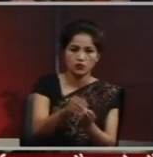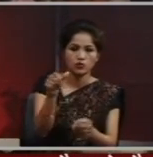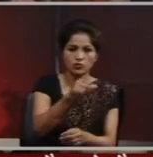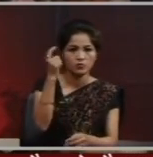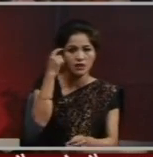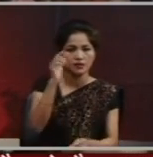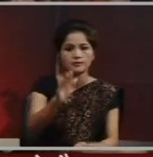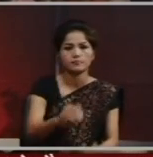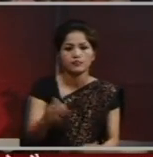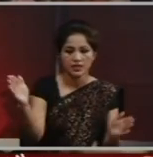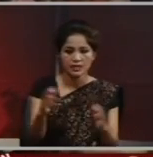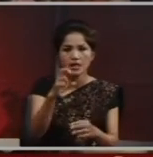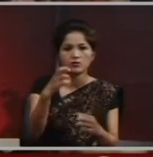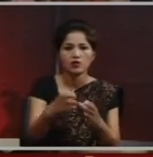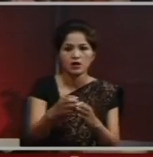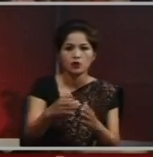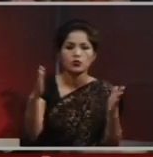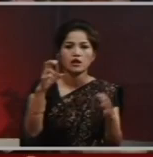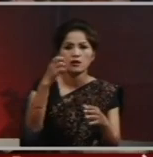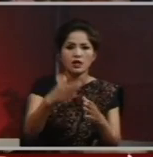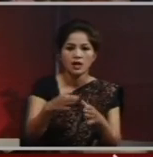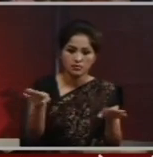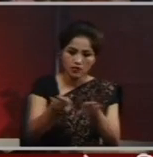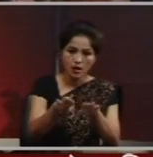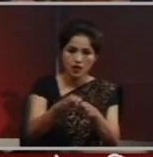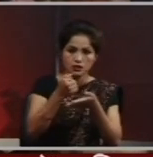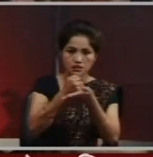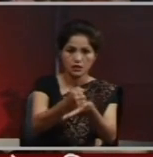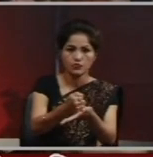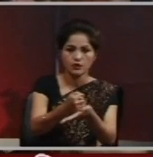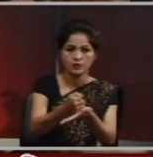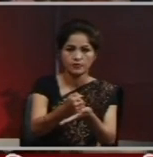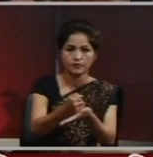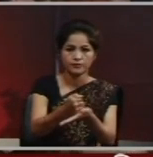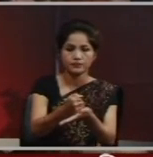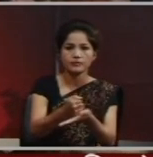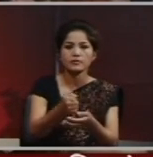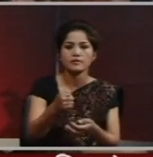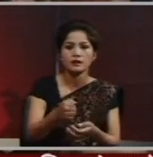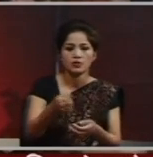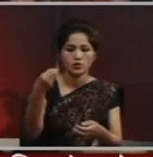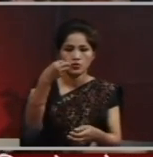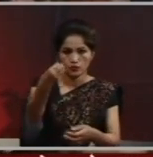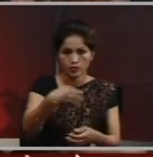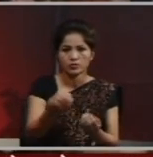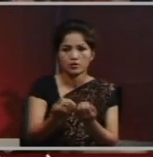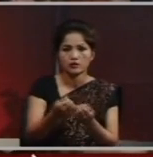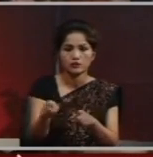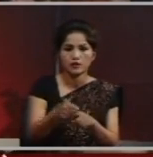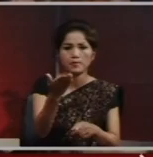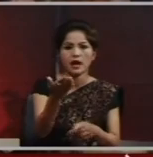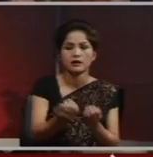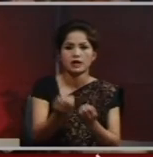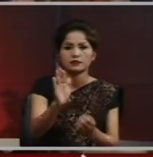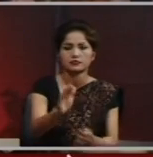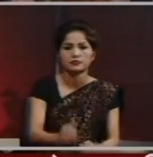छ। साना दलले ठुला दललाई सरह सेवा सेवा सुविधा उपलब्ध गराउन पनि माग